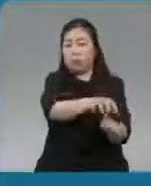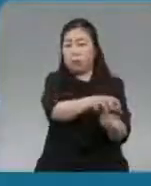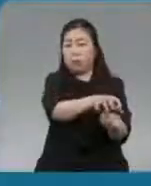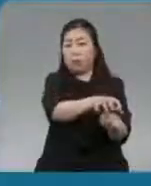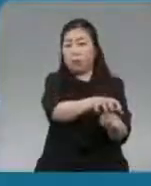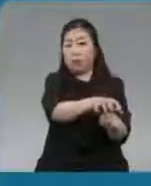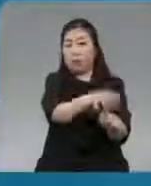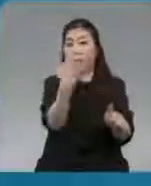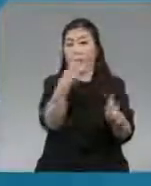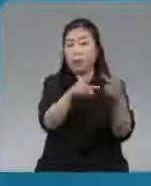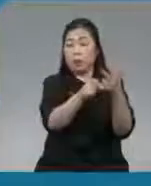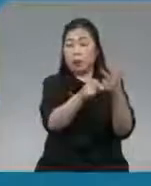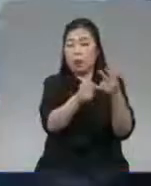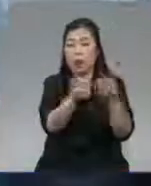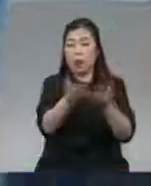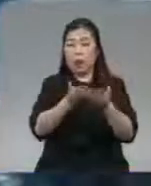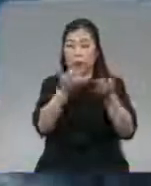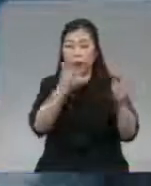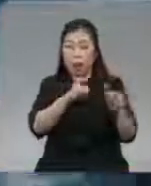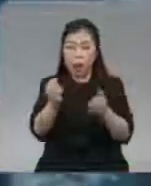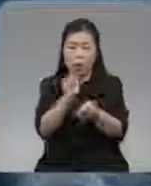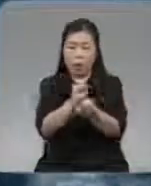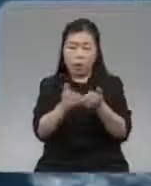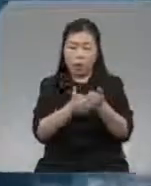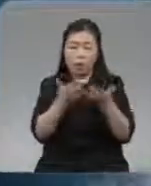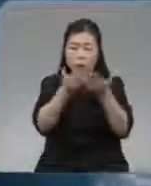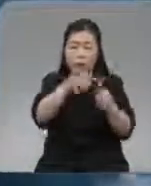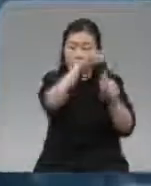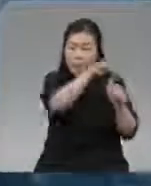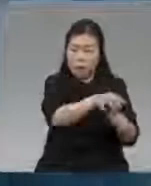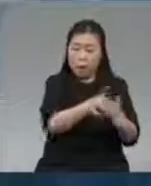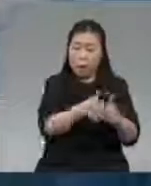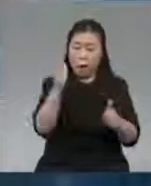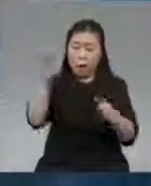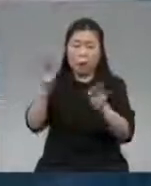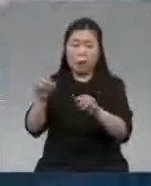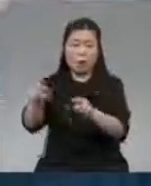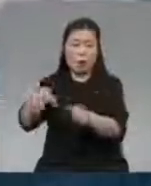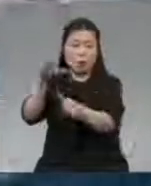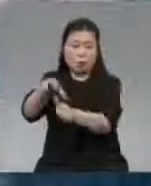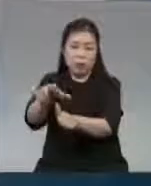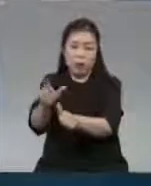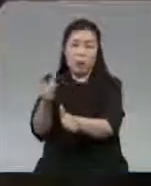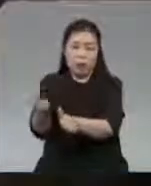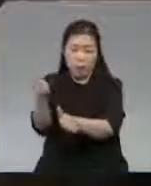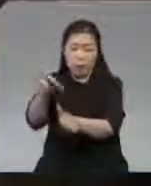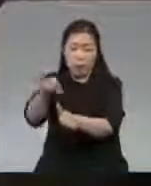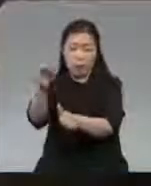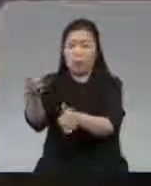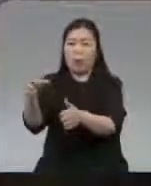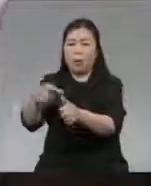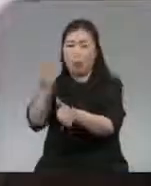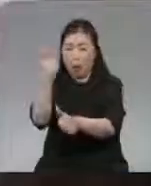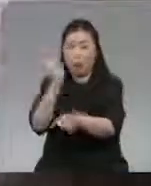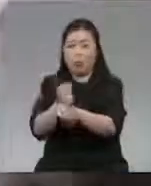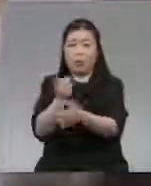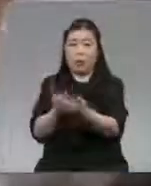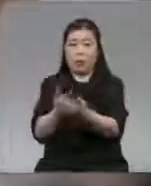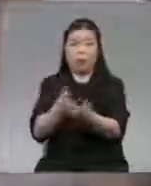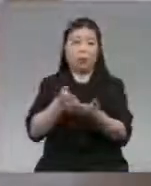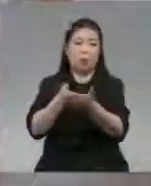凍結されている資産を使って滞っている韓国企業への輸出代金の支払いを認めまし